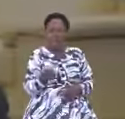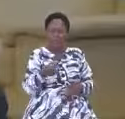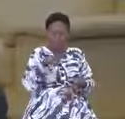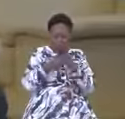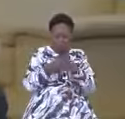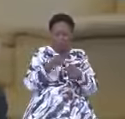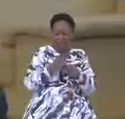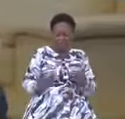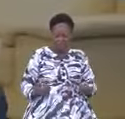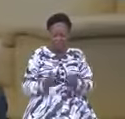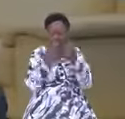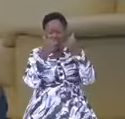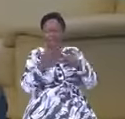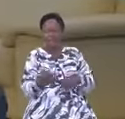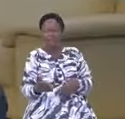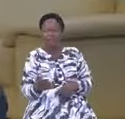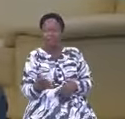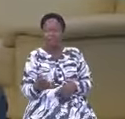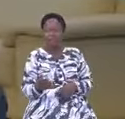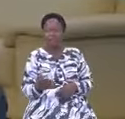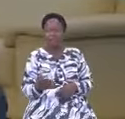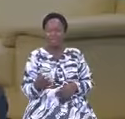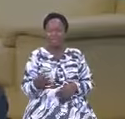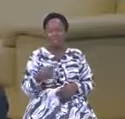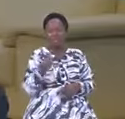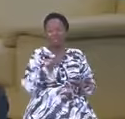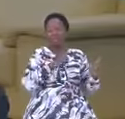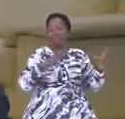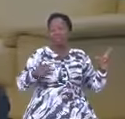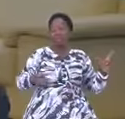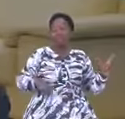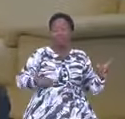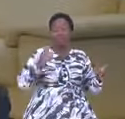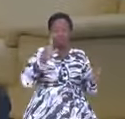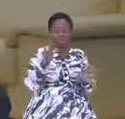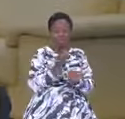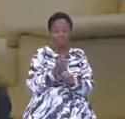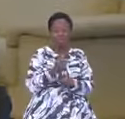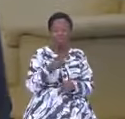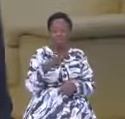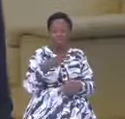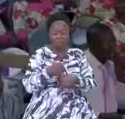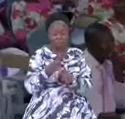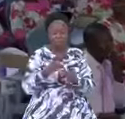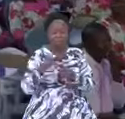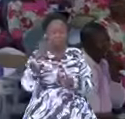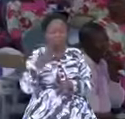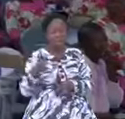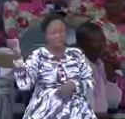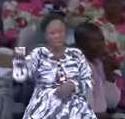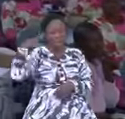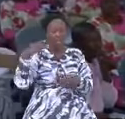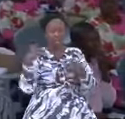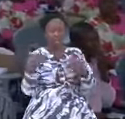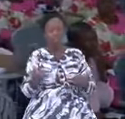rire le seigneur va te gardera en vie pour voir la vie la vie